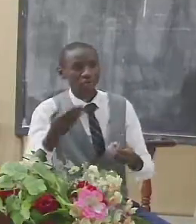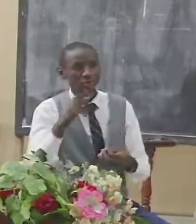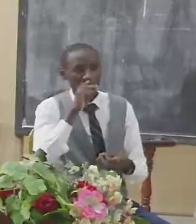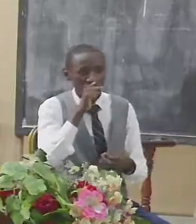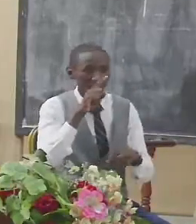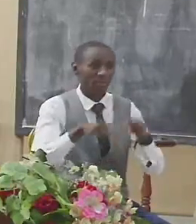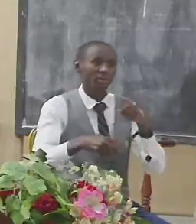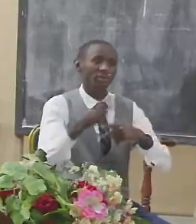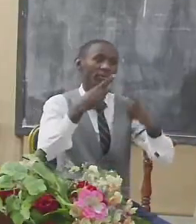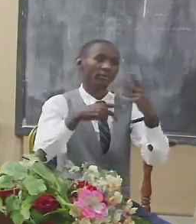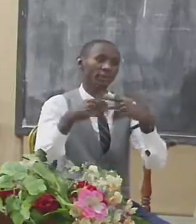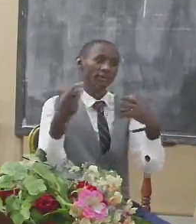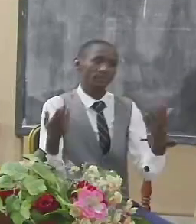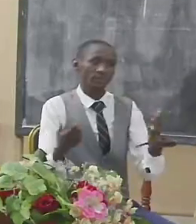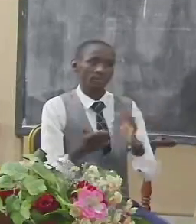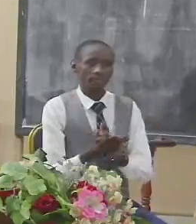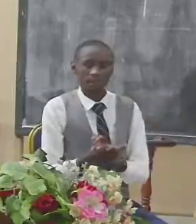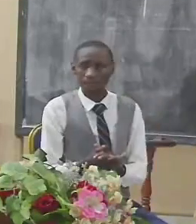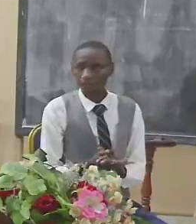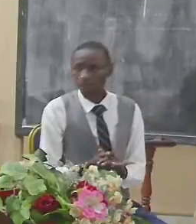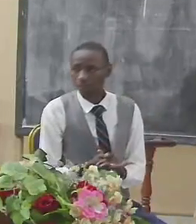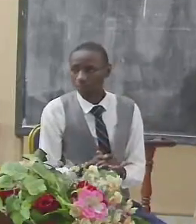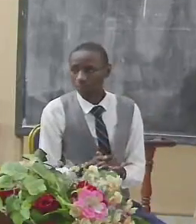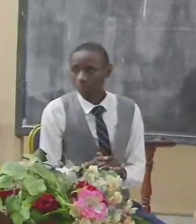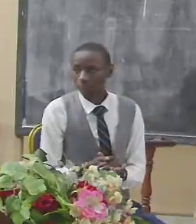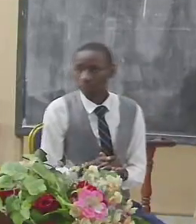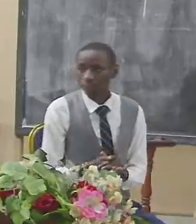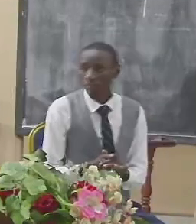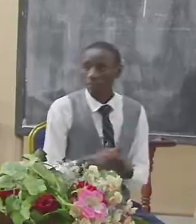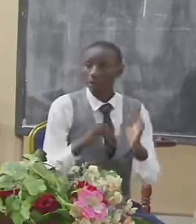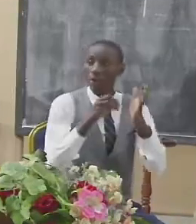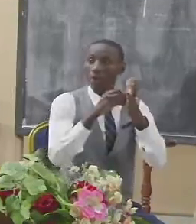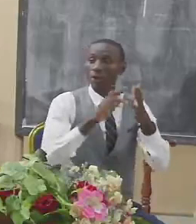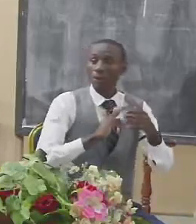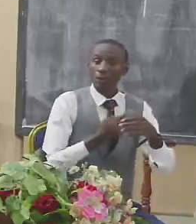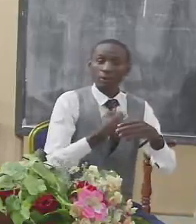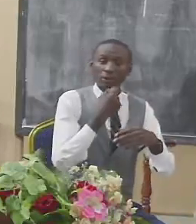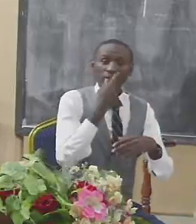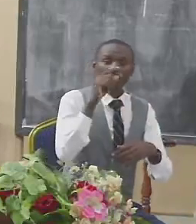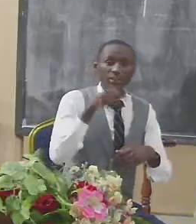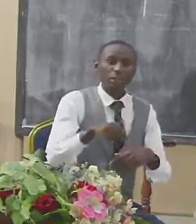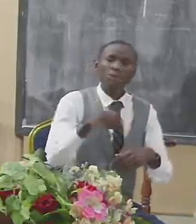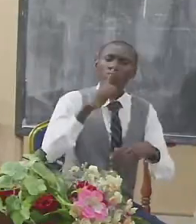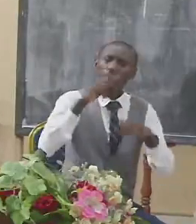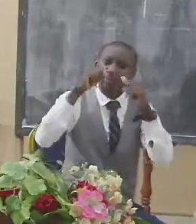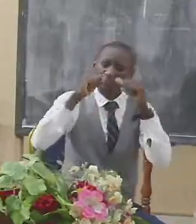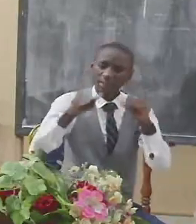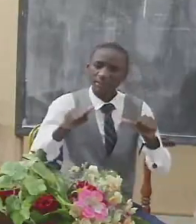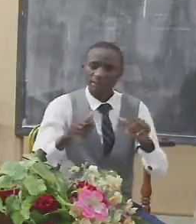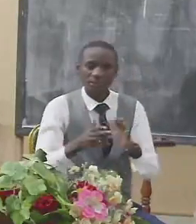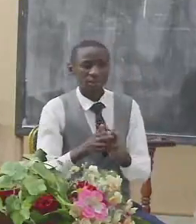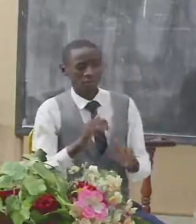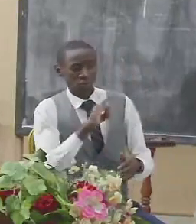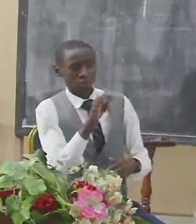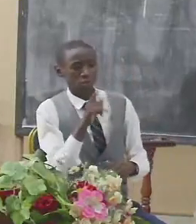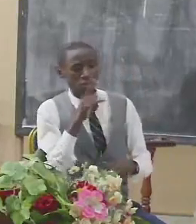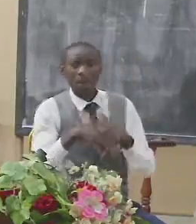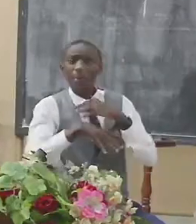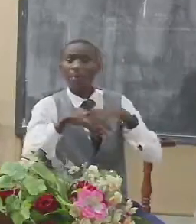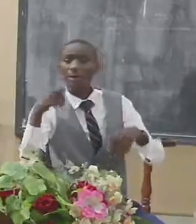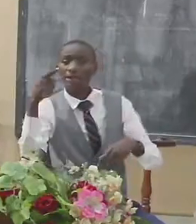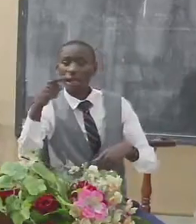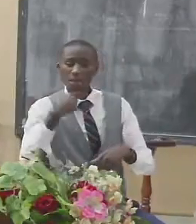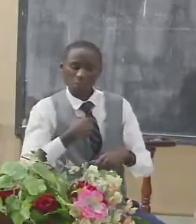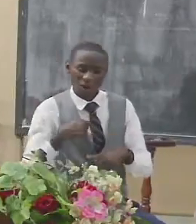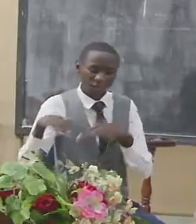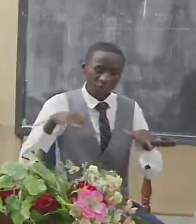Haiwezi kukuja. Ili, on dit dit. Mais toi Mungu, ubarikiwe. Je suis parti là-bas. Nilienda kule,